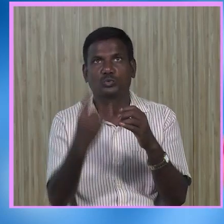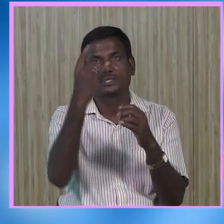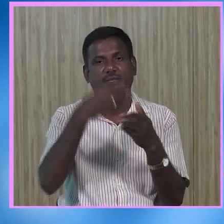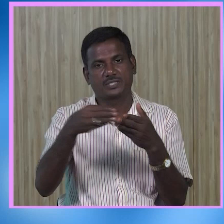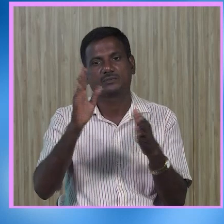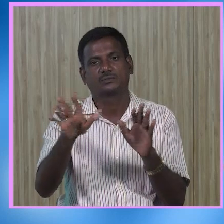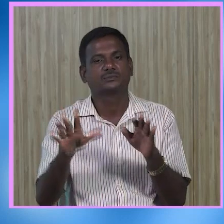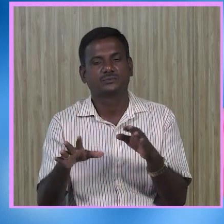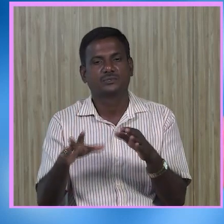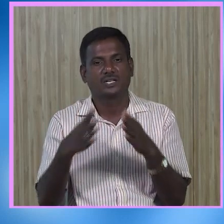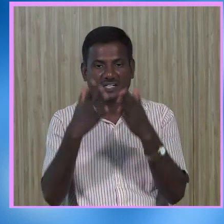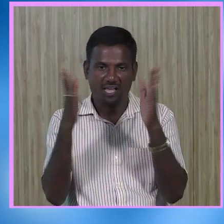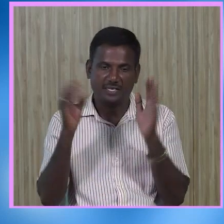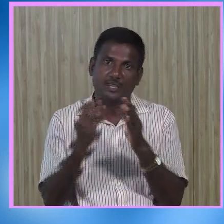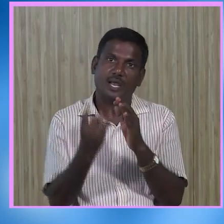பயன்படுத்துவாங்க,